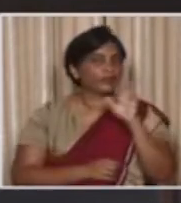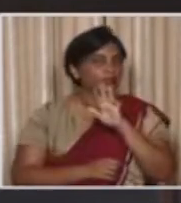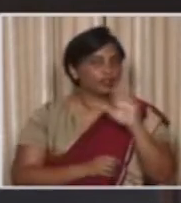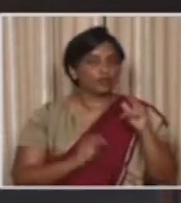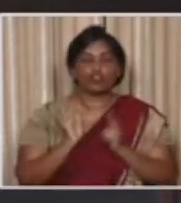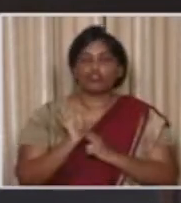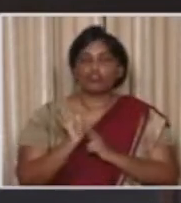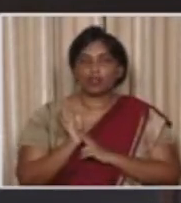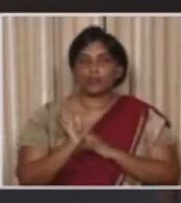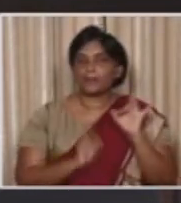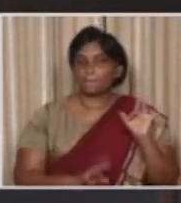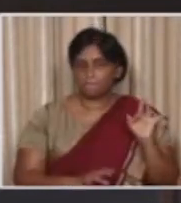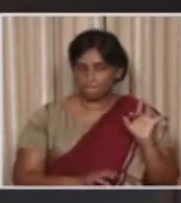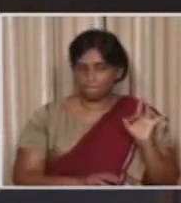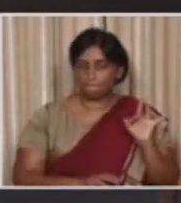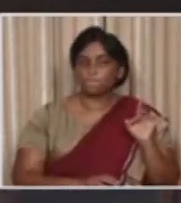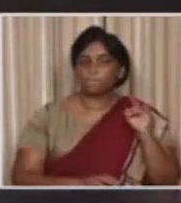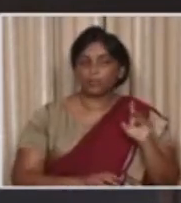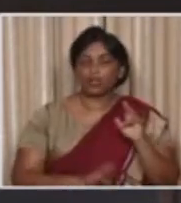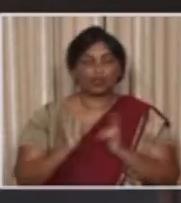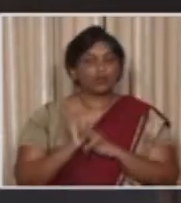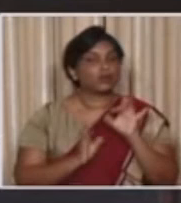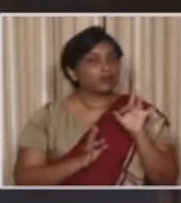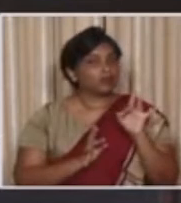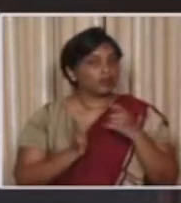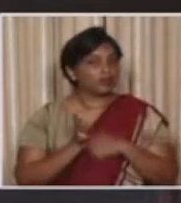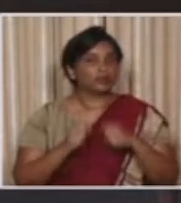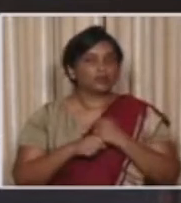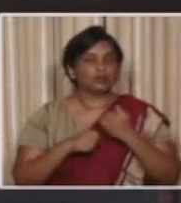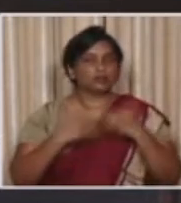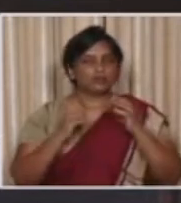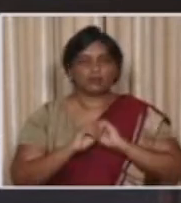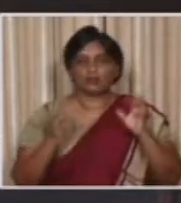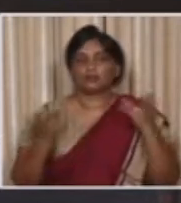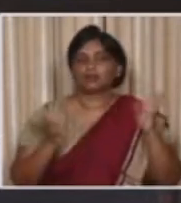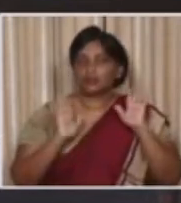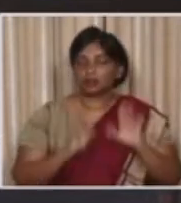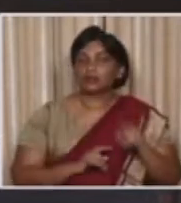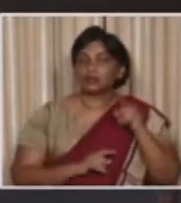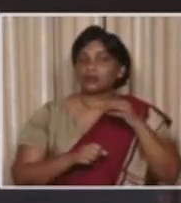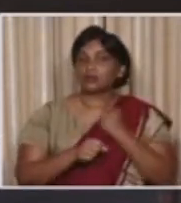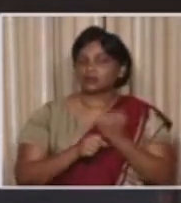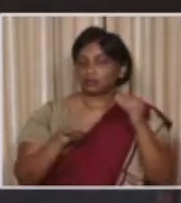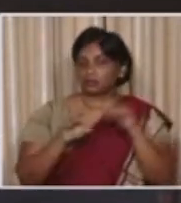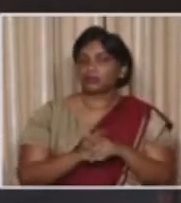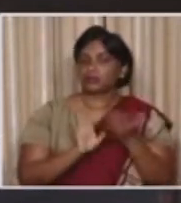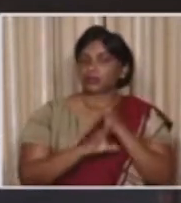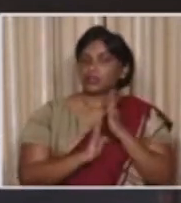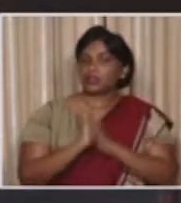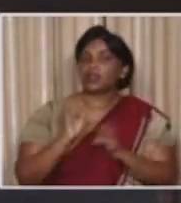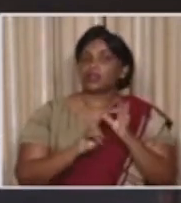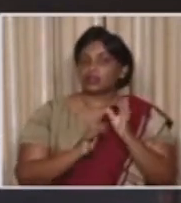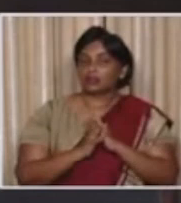2019 නොවැම්බර් මාසේ 15 වෙනිදා. ඒ 15 වෙනිදා මේව කරාට එක ගැසට් කරගන්න බැරි වුණා. නමුත් තමුන්නාසලගේ රජය ඇවිල්ලා ඒ පෞගිය